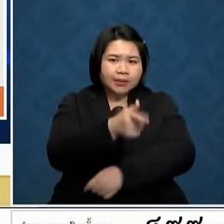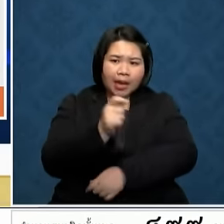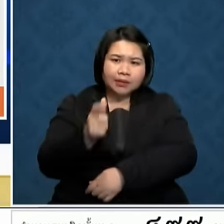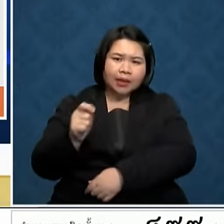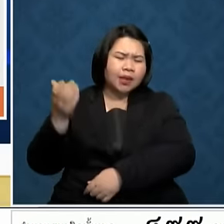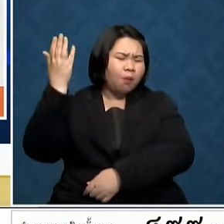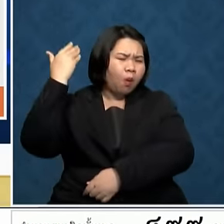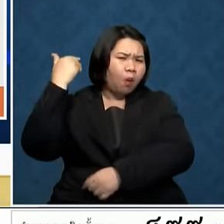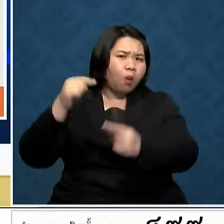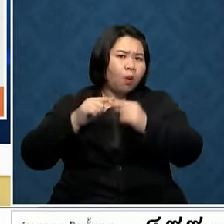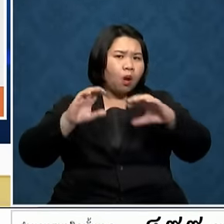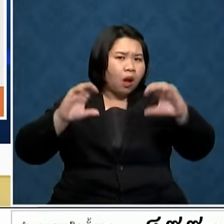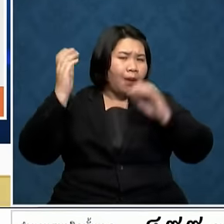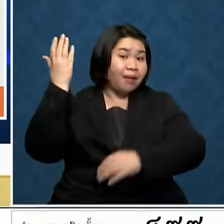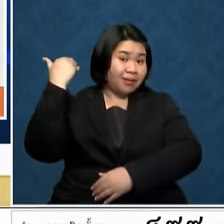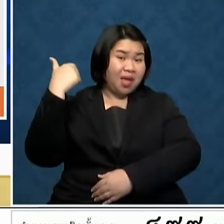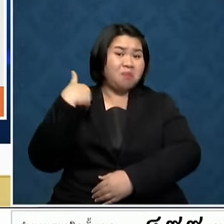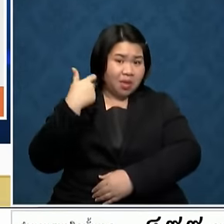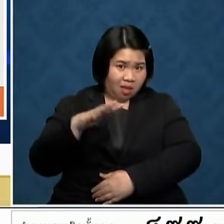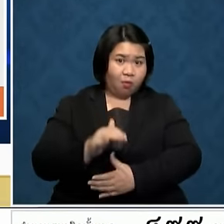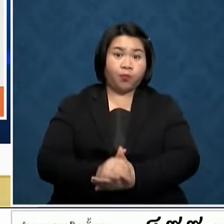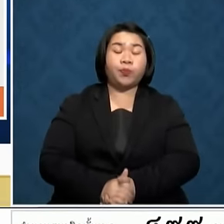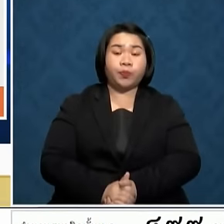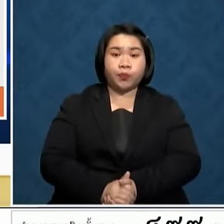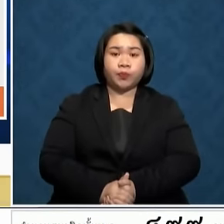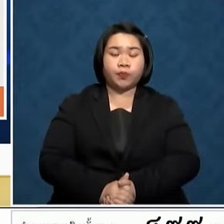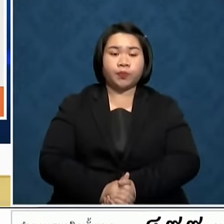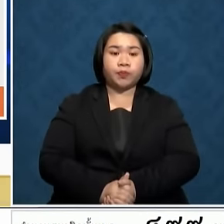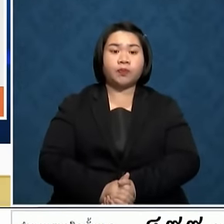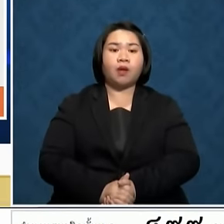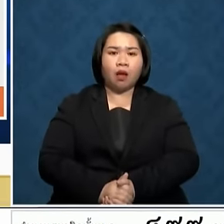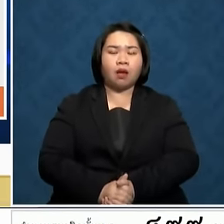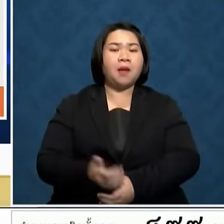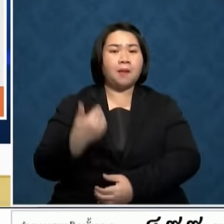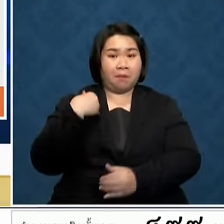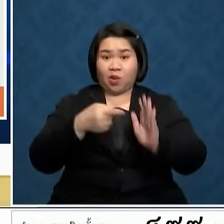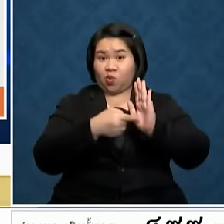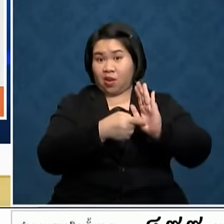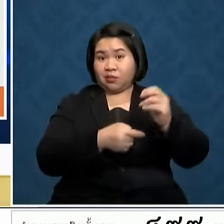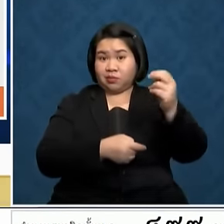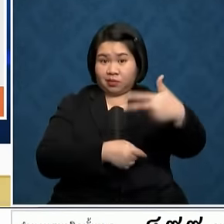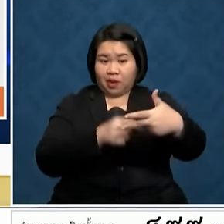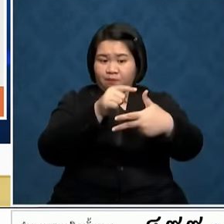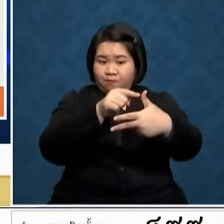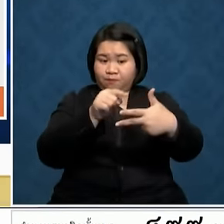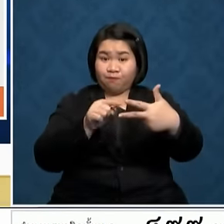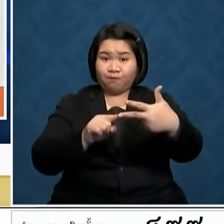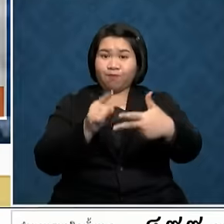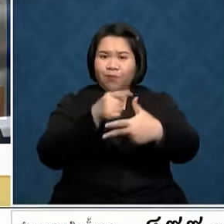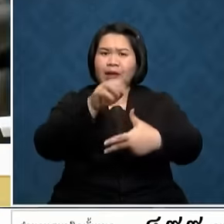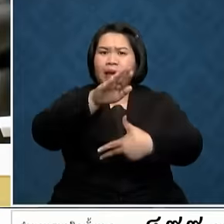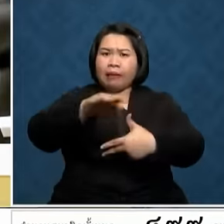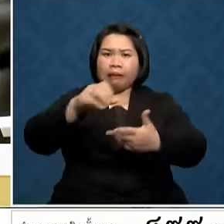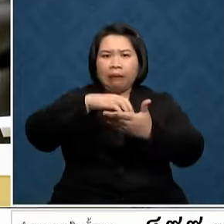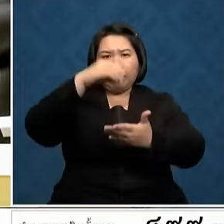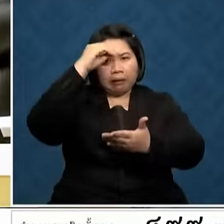มาตั้แต่สมย รัฐบาลก่อนหนานี้แล้วจากนเข 35านทั้ 3 overlook อย่ทผมยกข blevวจะเป็นเด็ทหด